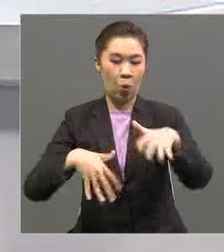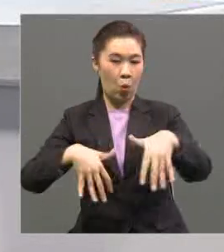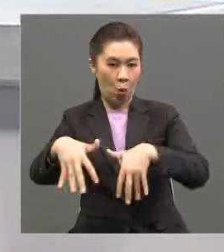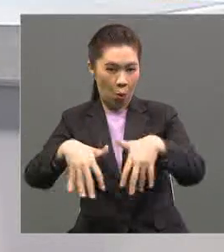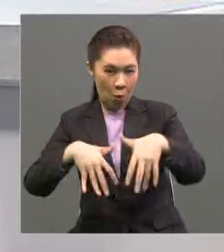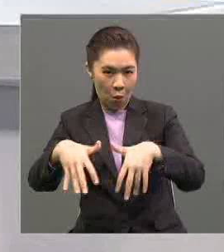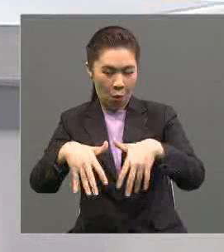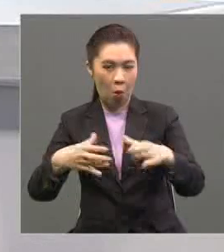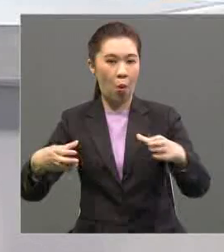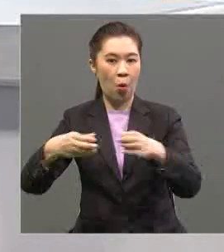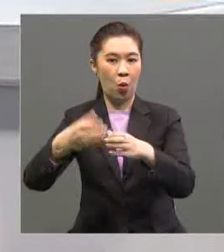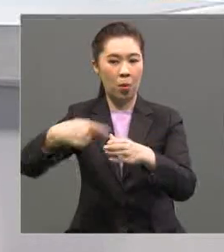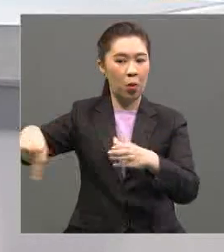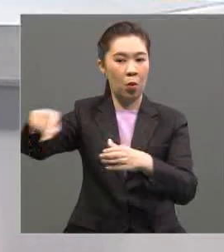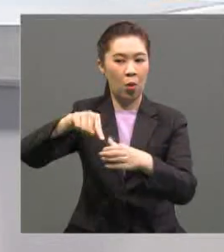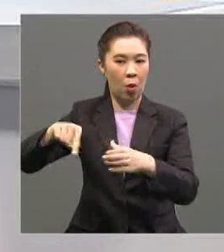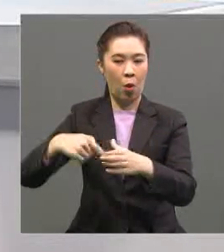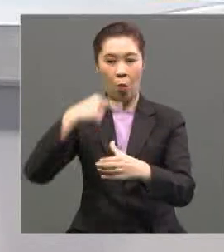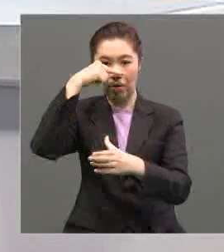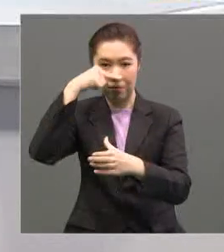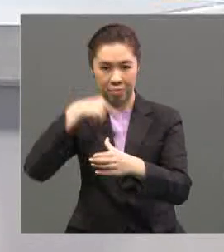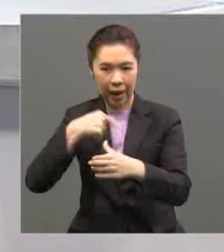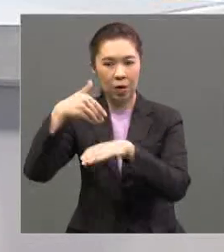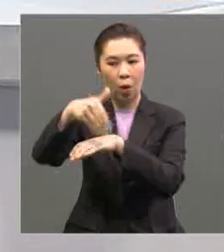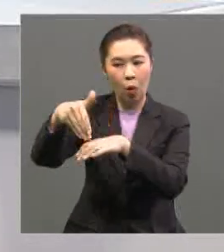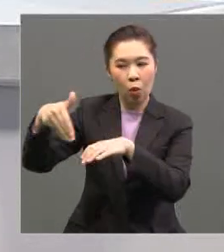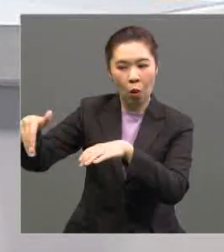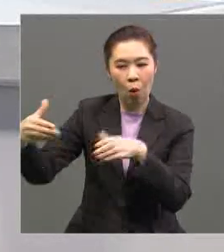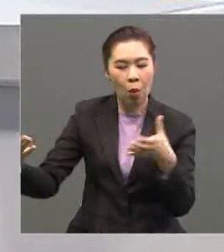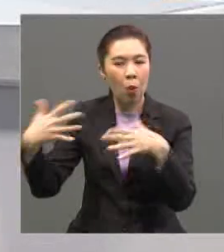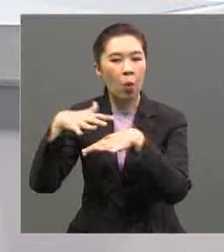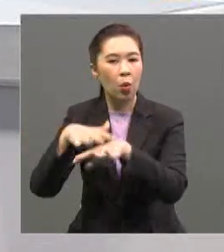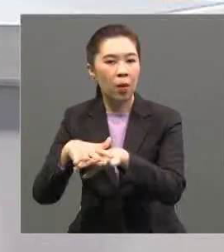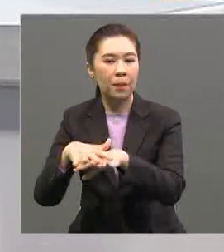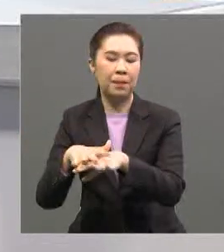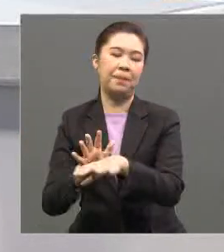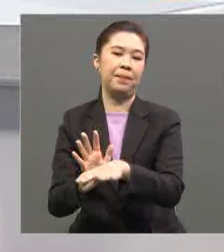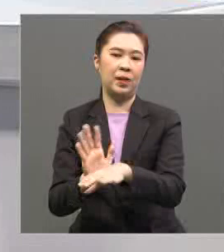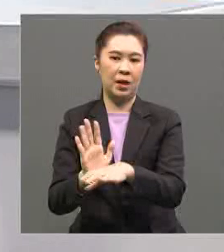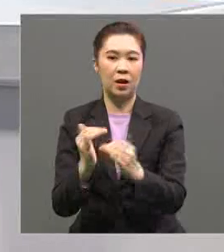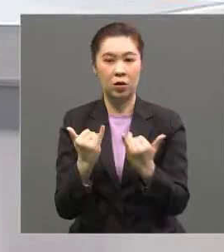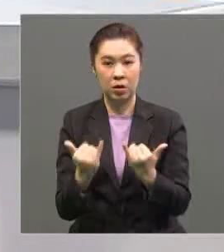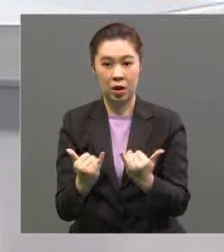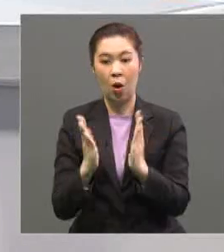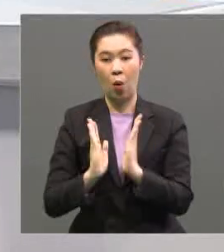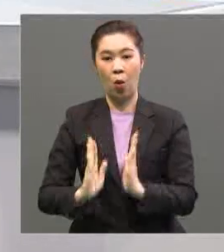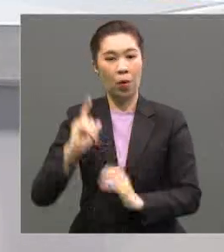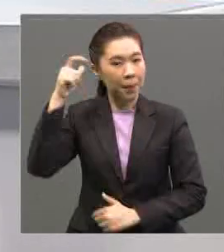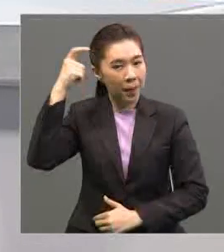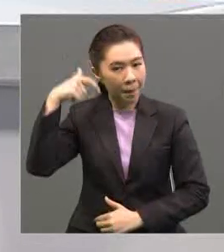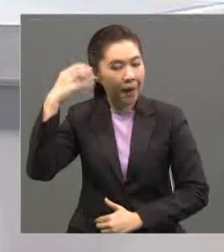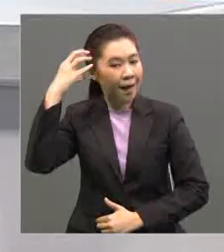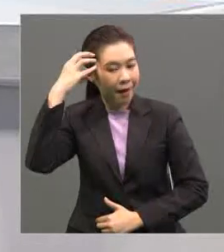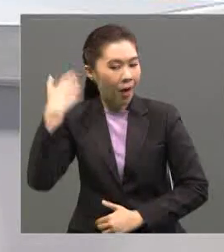ความรวมถึงผู้ที่ไม่มีสัญชาติไทยพอเป็นแบบนี้แสดงว่าคนที่เป็นต่างด้าว